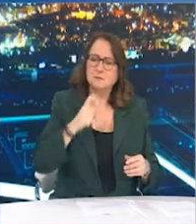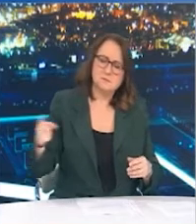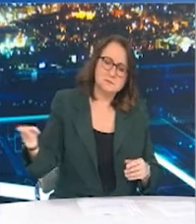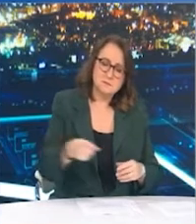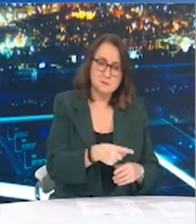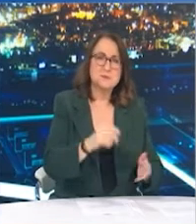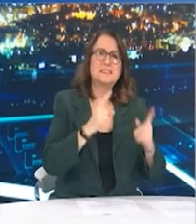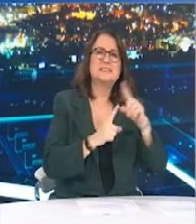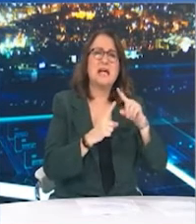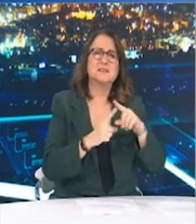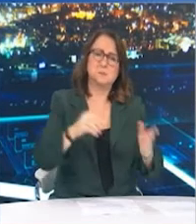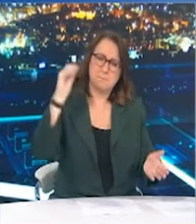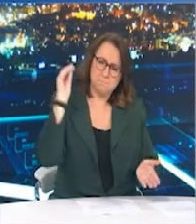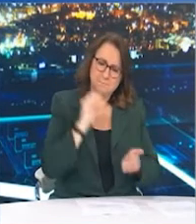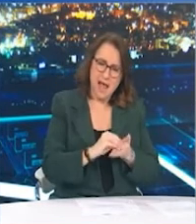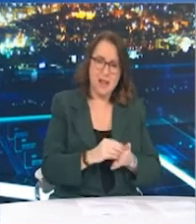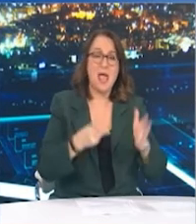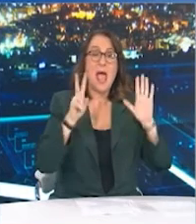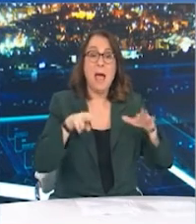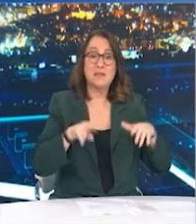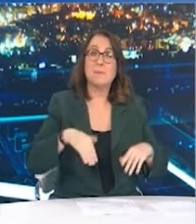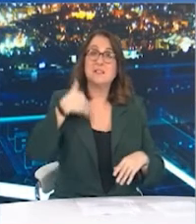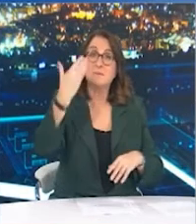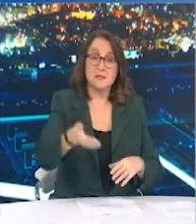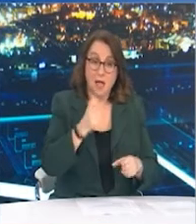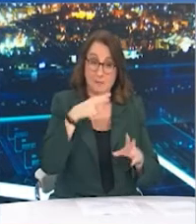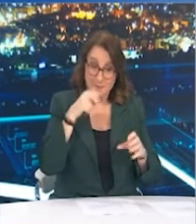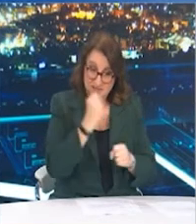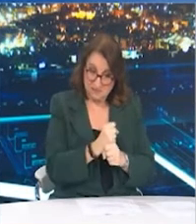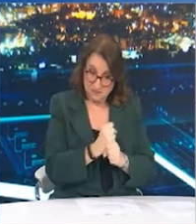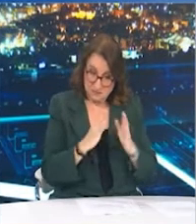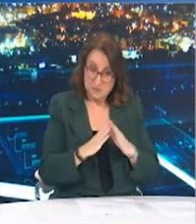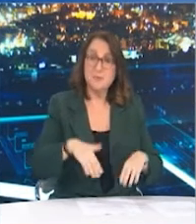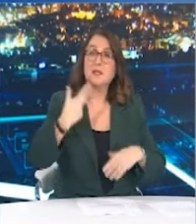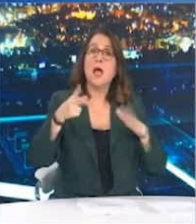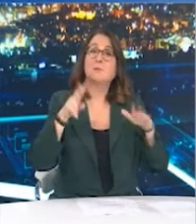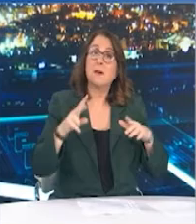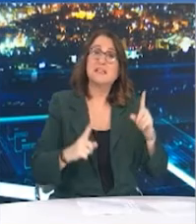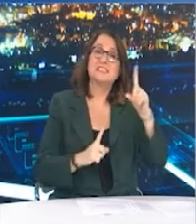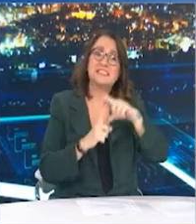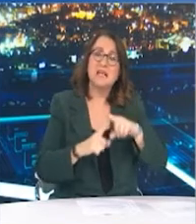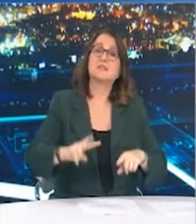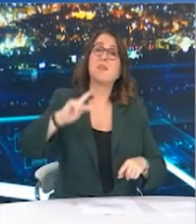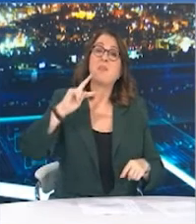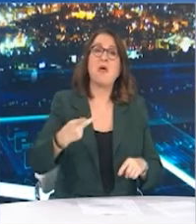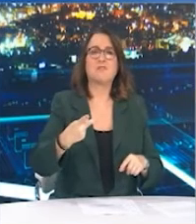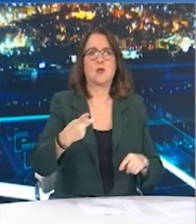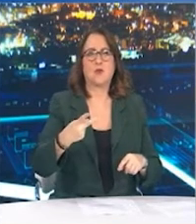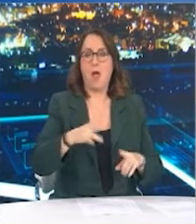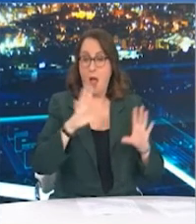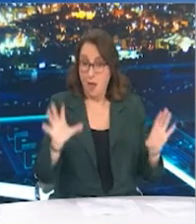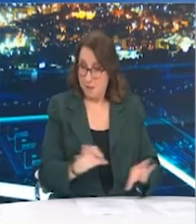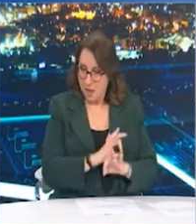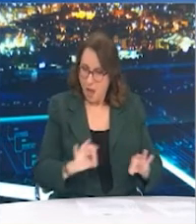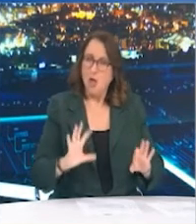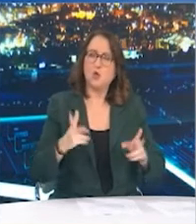PCR test όταν συμπληρωθεί το 7ήμερο, το οποίο να είναι αρνητικό για να γίνει η άρση του υποχρεωτικού προληπτικού περιορισμού.